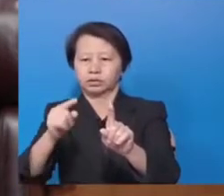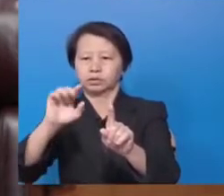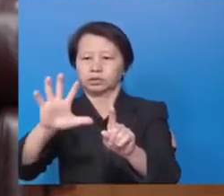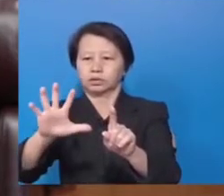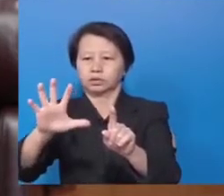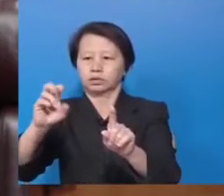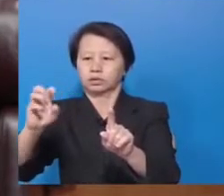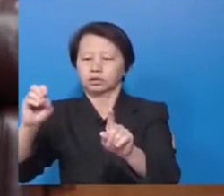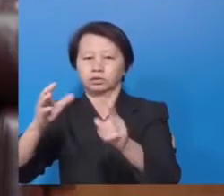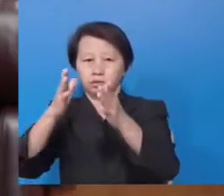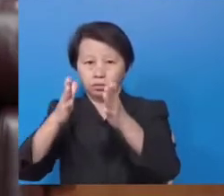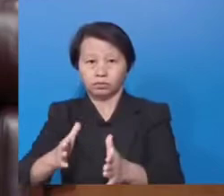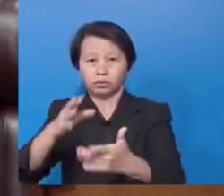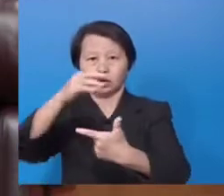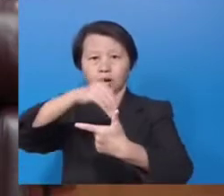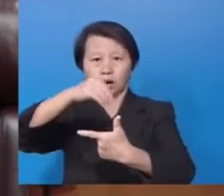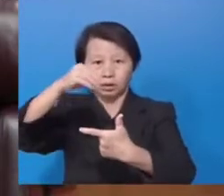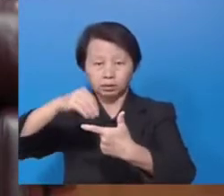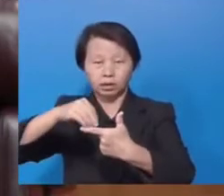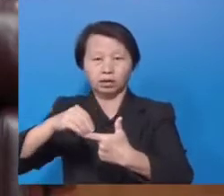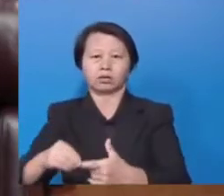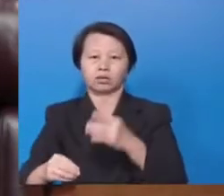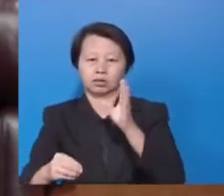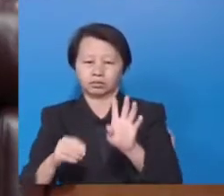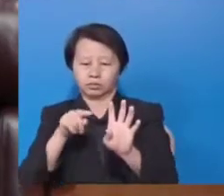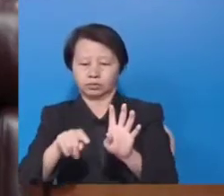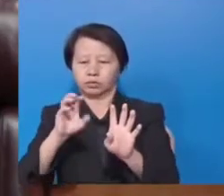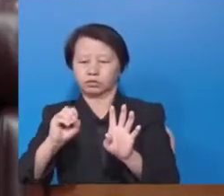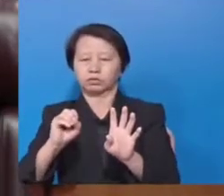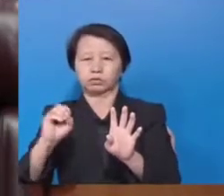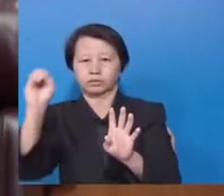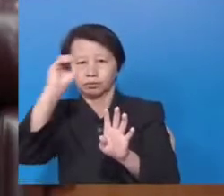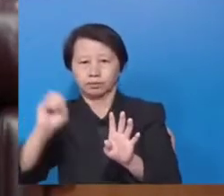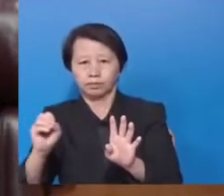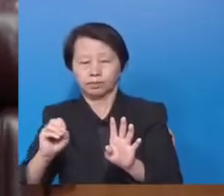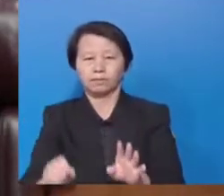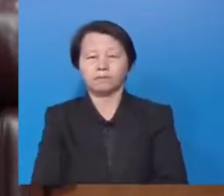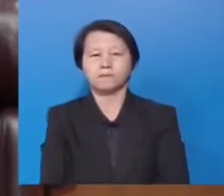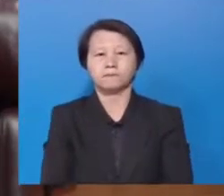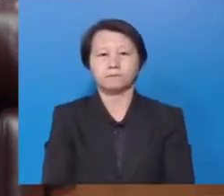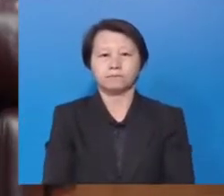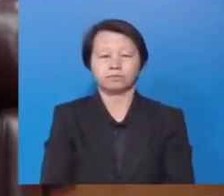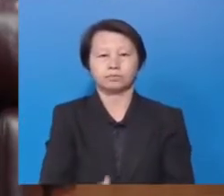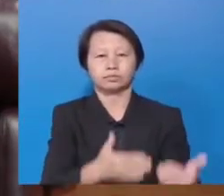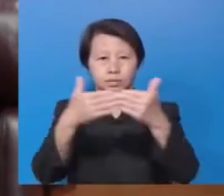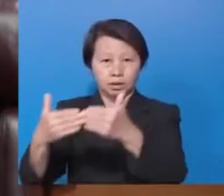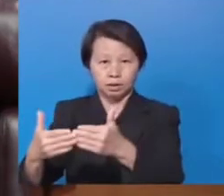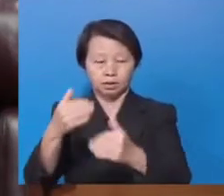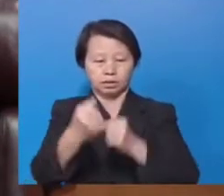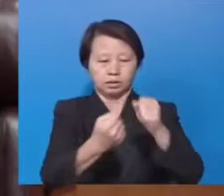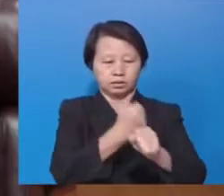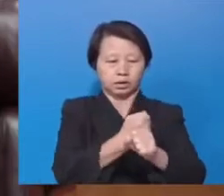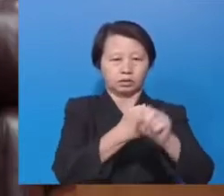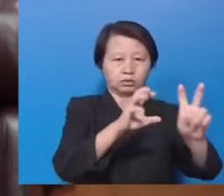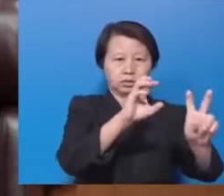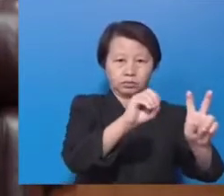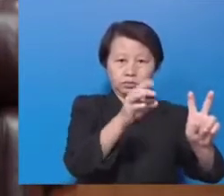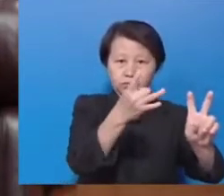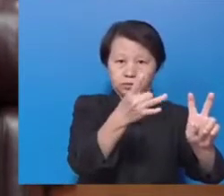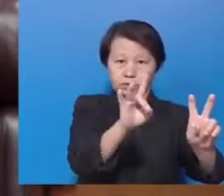4500 orang atau pada kadar 400 ratus selanjutnya bagi tahun